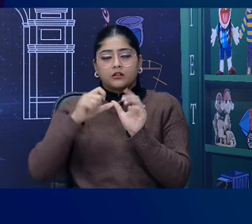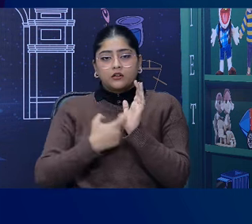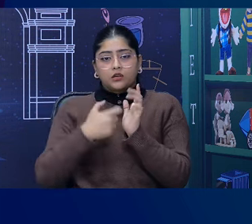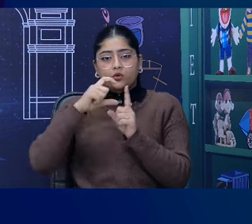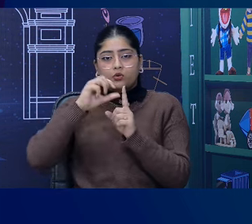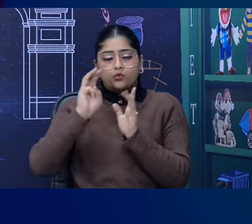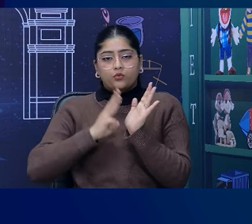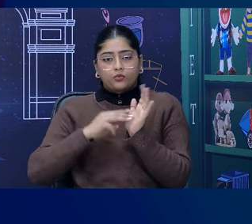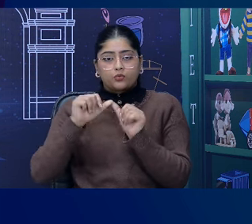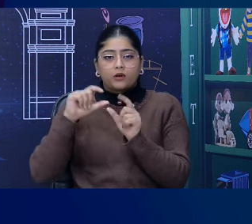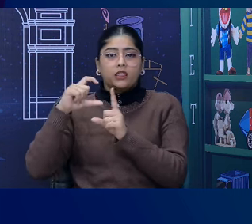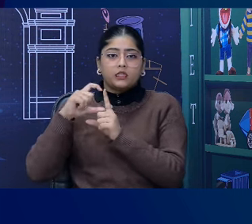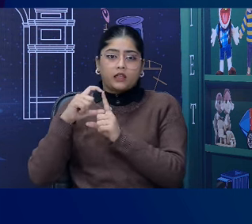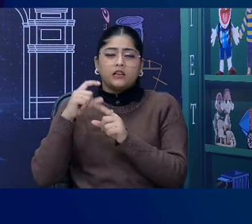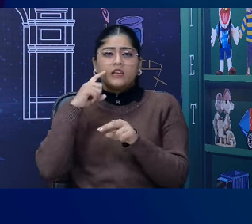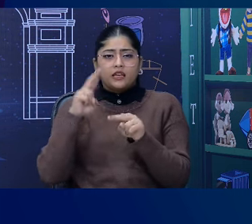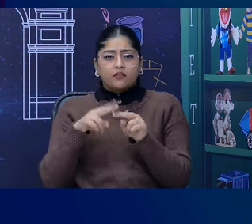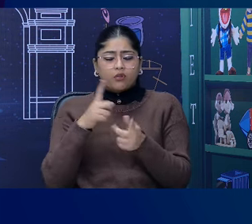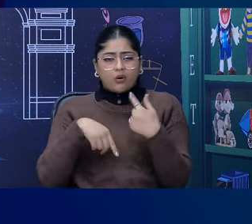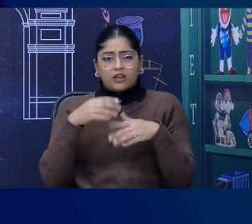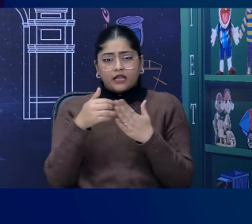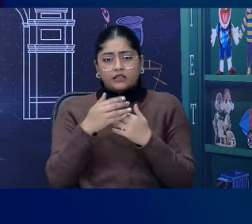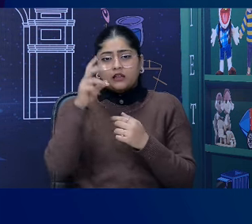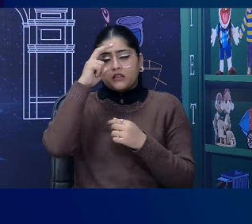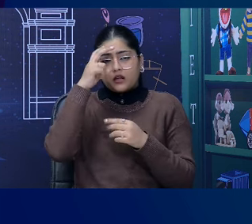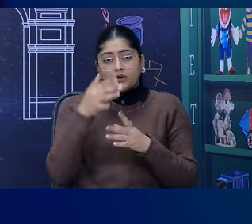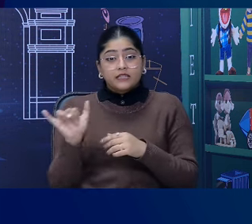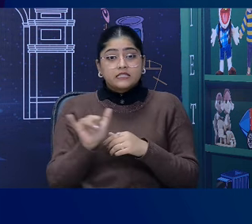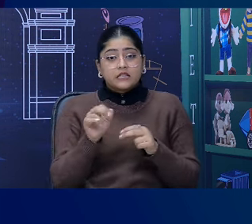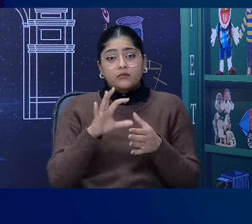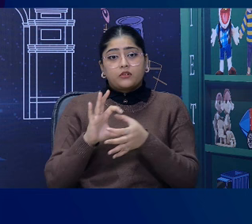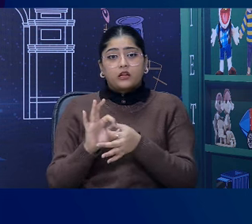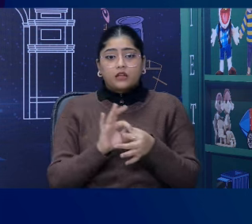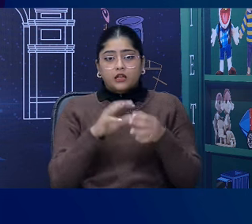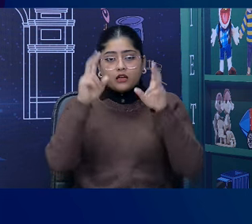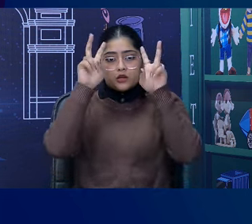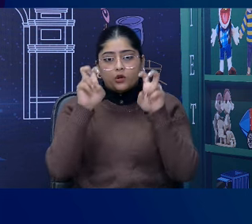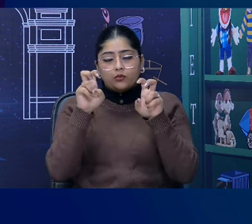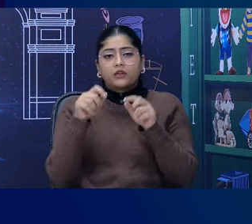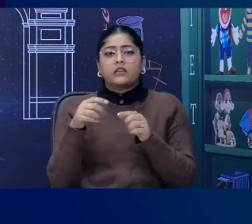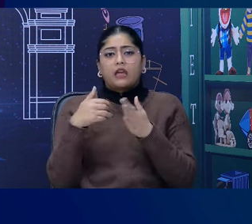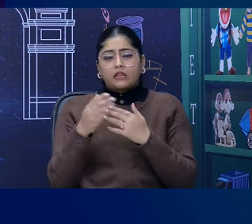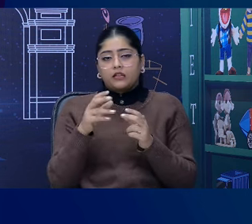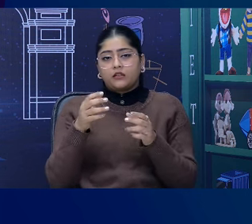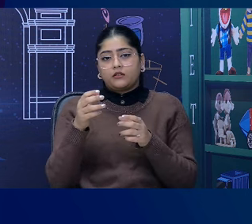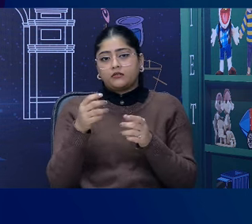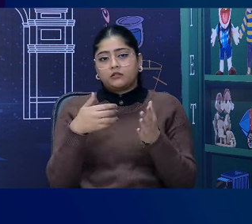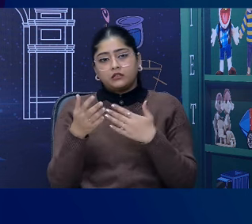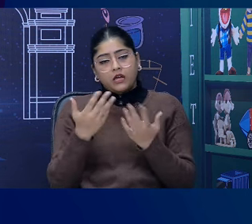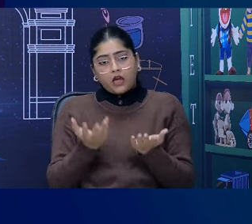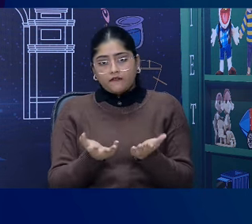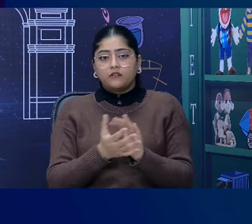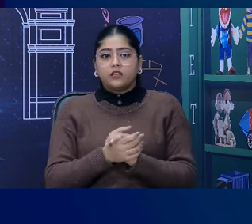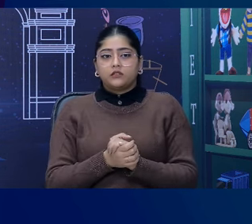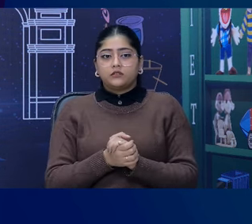क्वेश्चन आ रहा हो या फिर कुछ ज्यादा जानना चाहते हैं इस पर्टिकुलर टॉपिक से जुड़ा हुआ मीटिंग लाइफ चैलेंज इस टॉपिक पर हम बात कर रहे